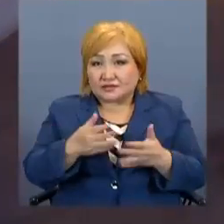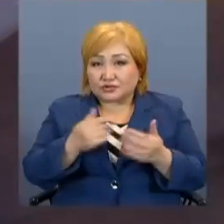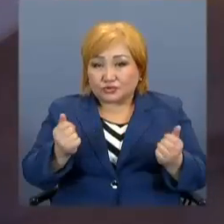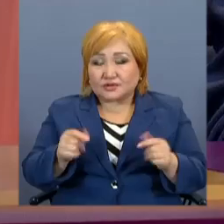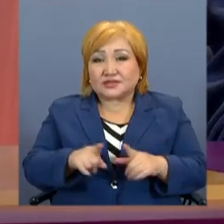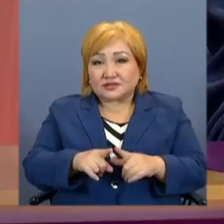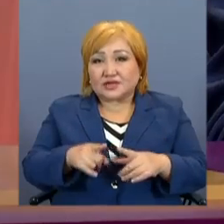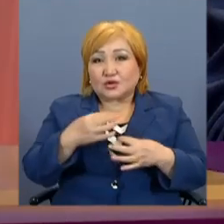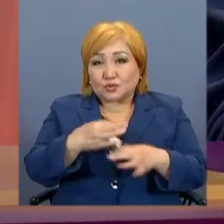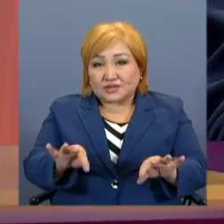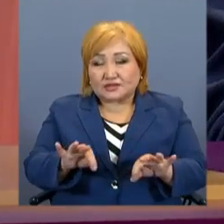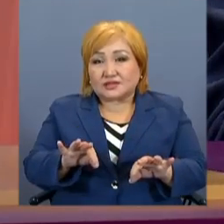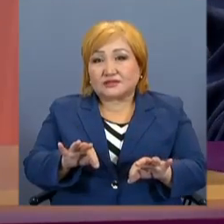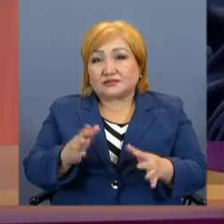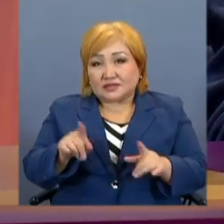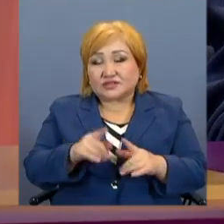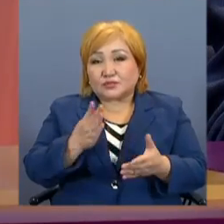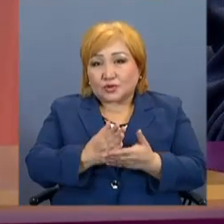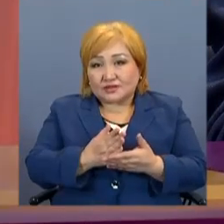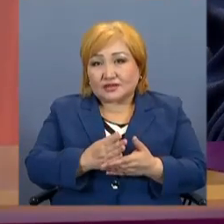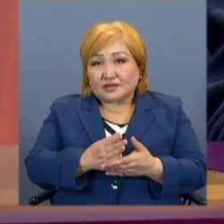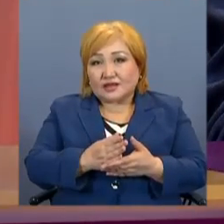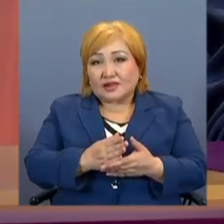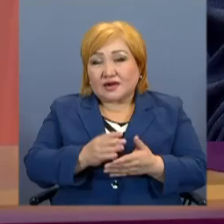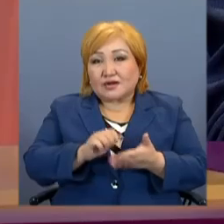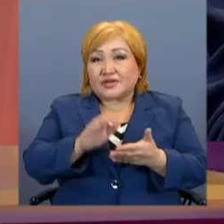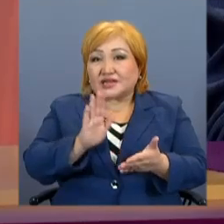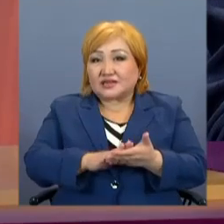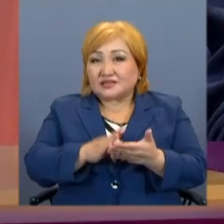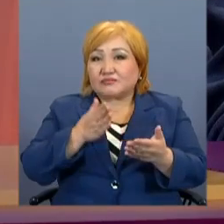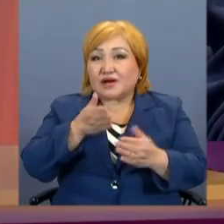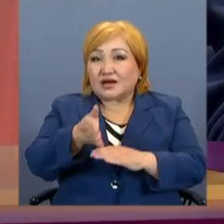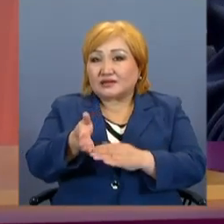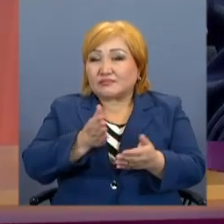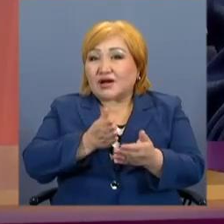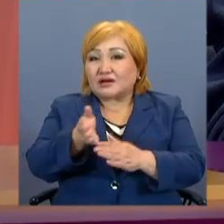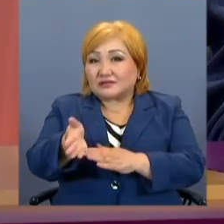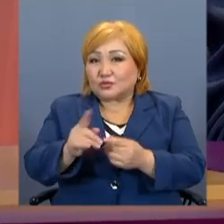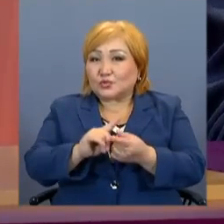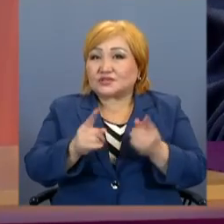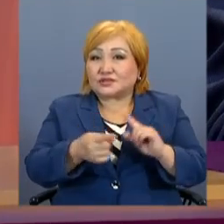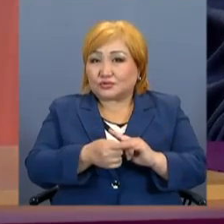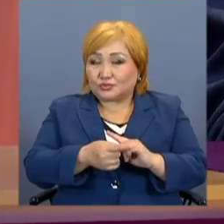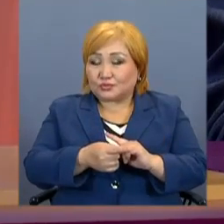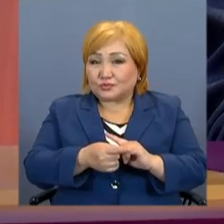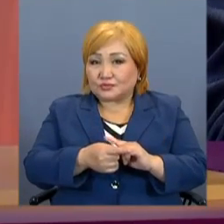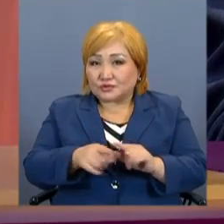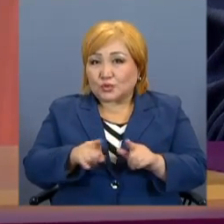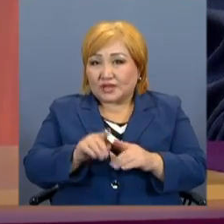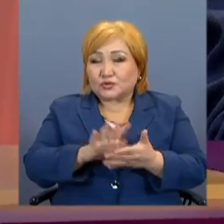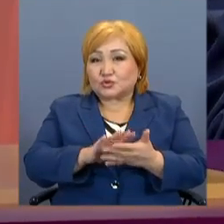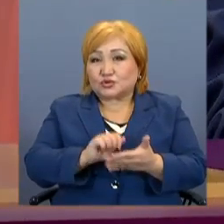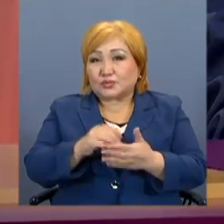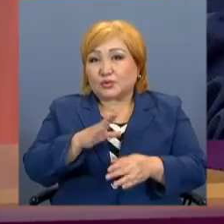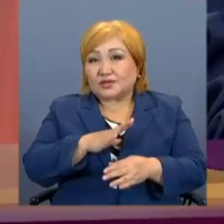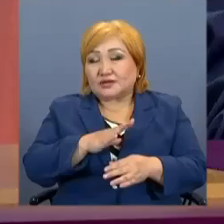де жаңағы белгіленген бағытын өзгерту сол жағы анықталып отыр. Ол кісілерге қандай шара қабылдайсыздар?